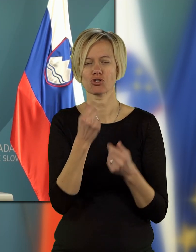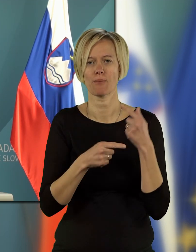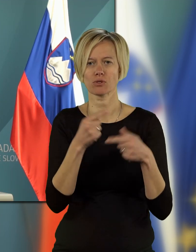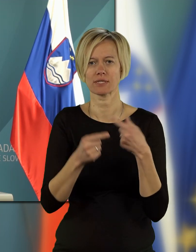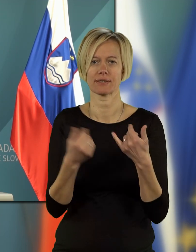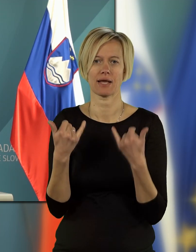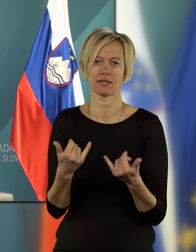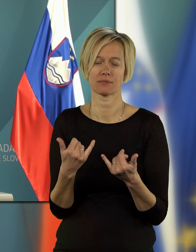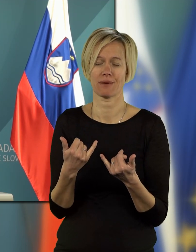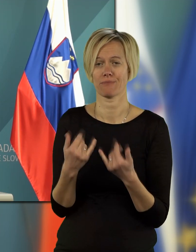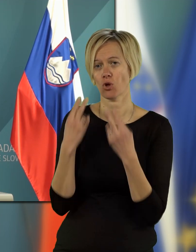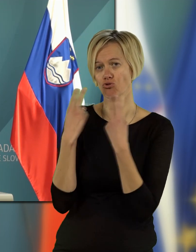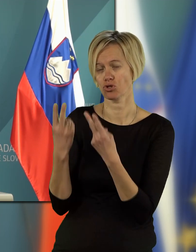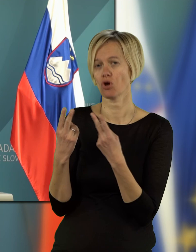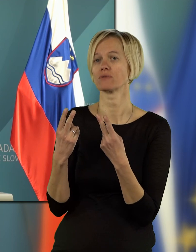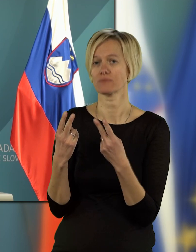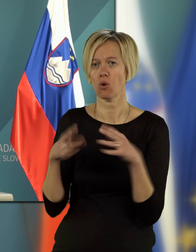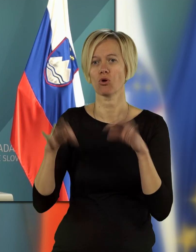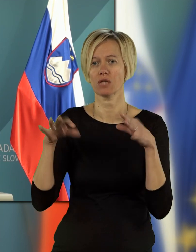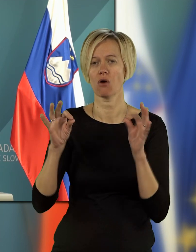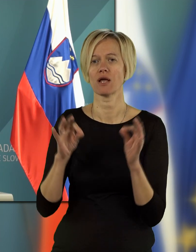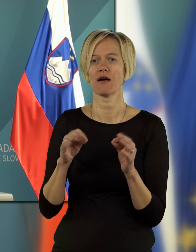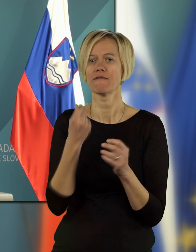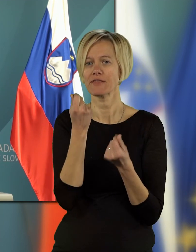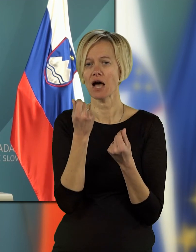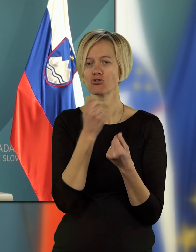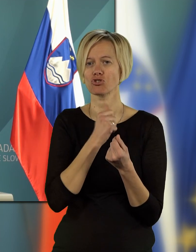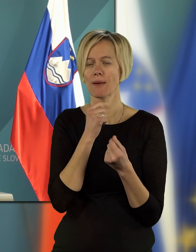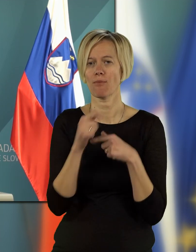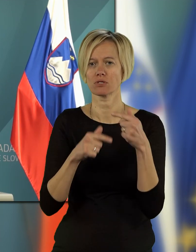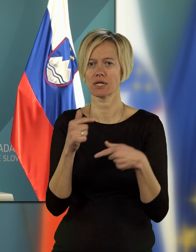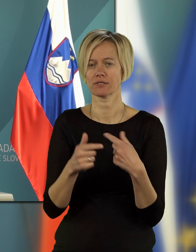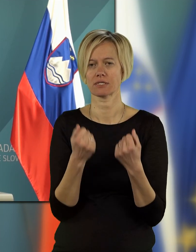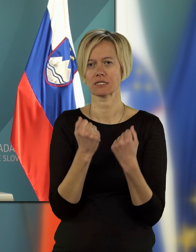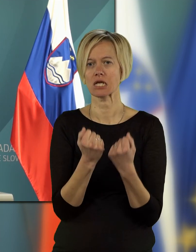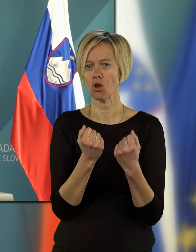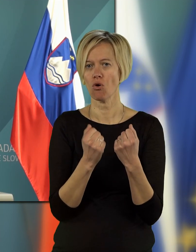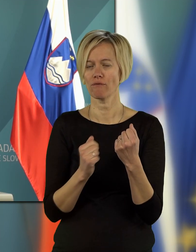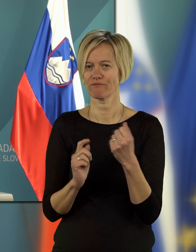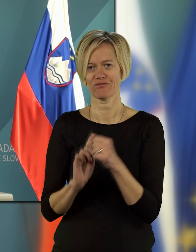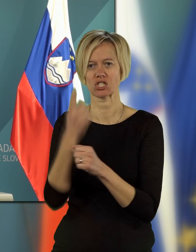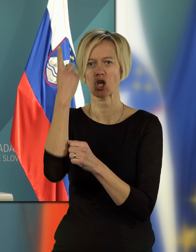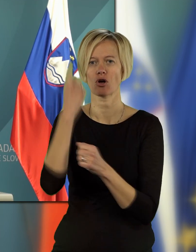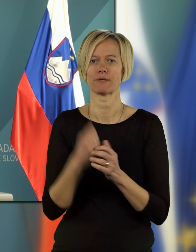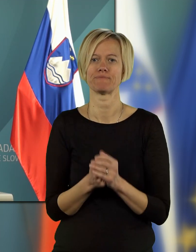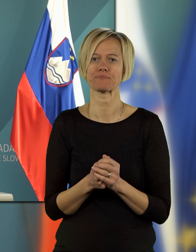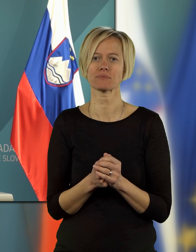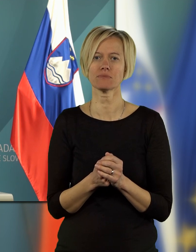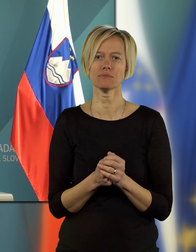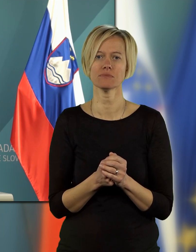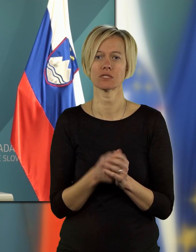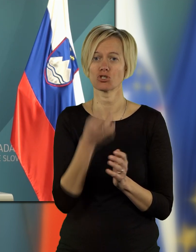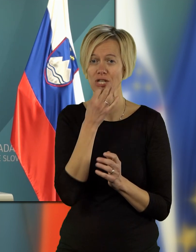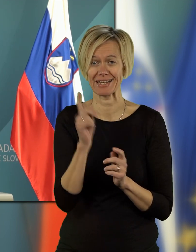te finančne posledice, danes pa očitno se ugotavlja, da so te finančne posledice zelo